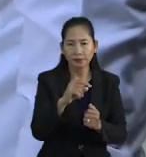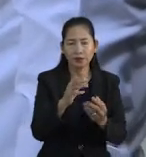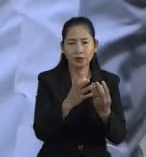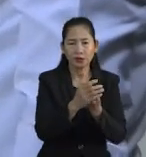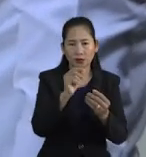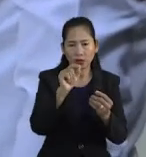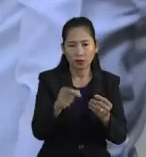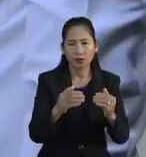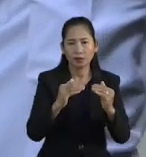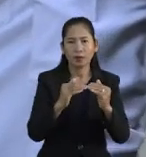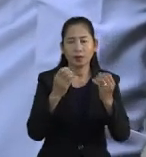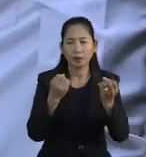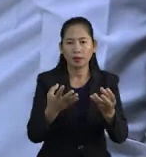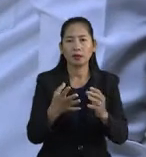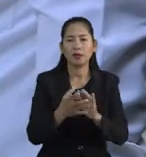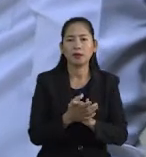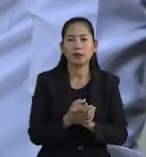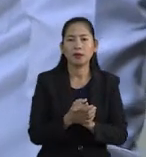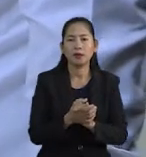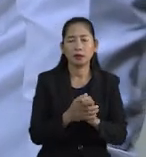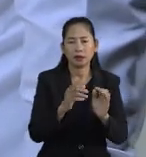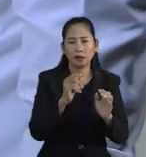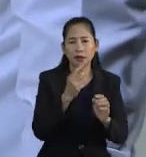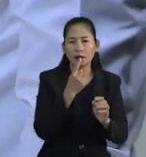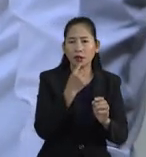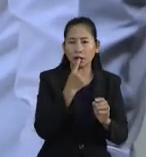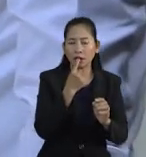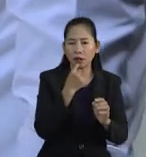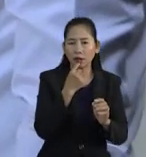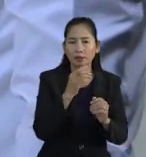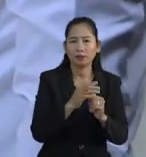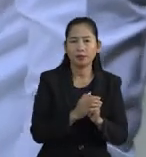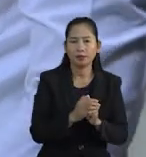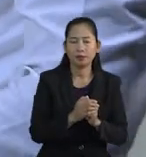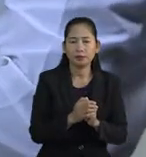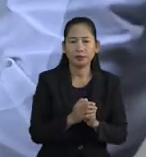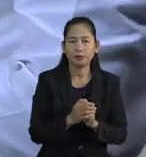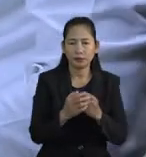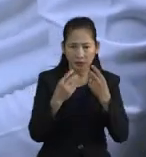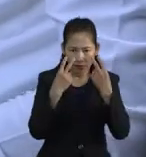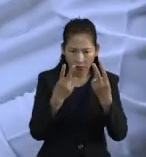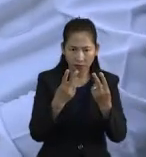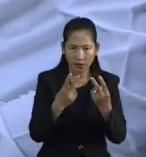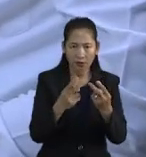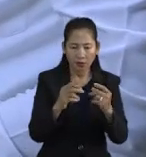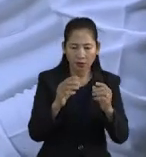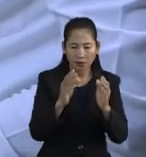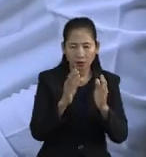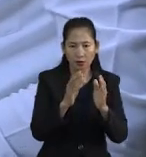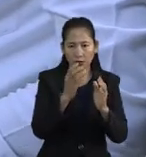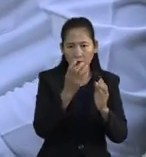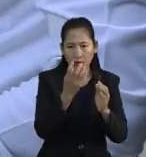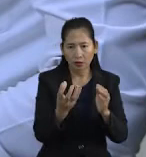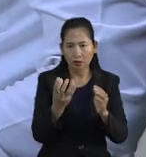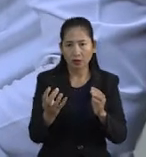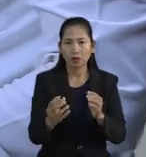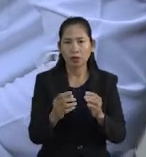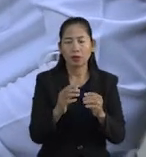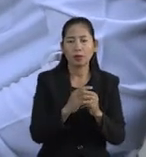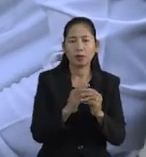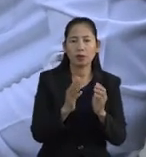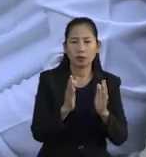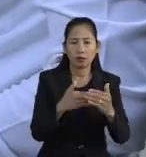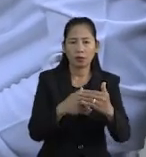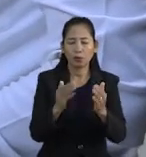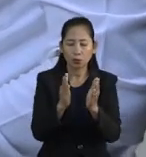chung luôn tu sĩ phật sai phần má nó còn đấy bà tang đòi phát po cỏ hò đi bà còn mới đông từng ở nứng cứ đông đông po ăn còn đấy